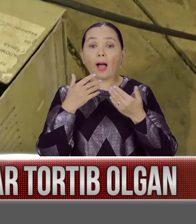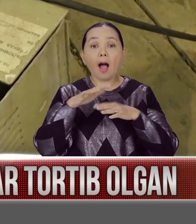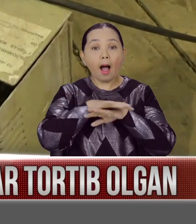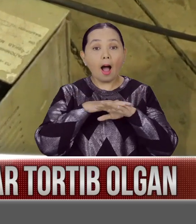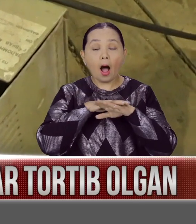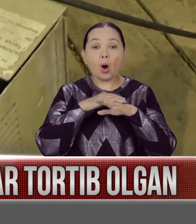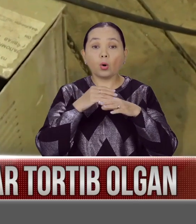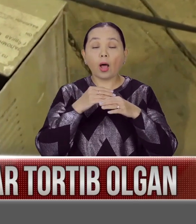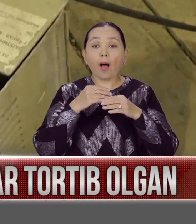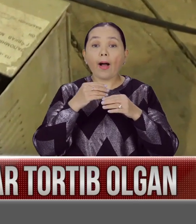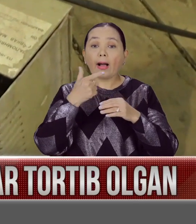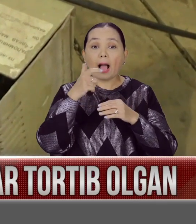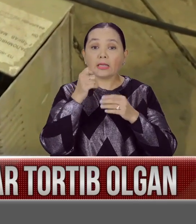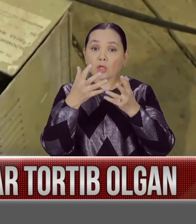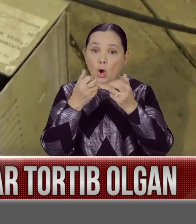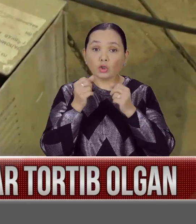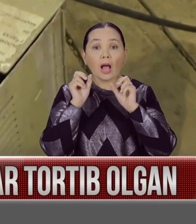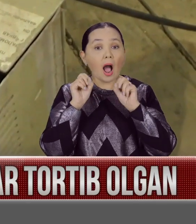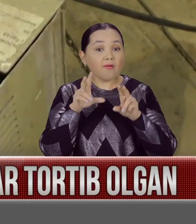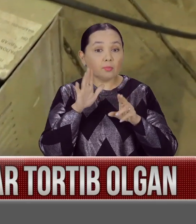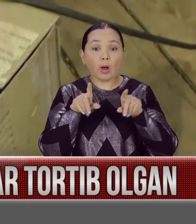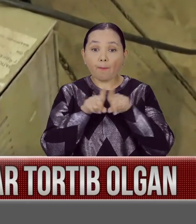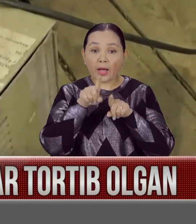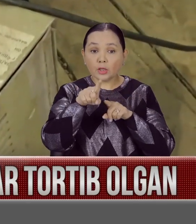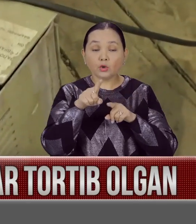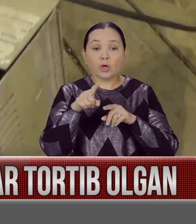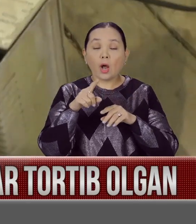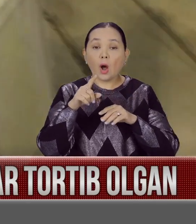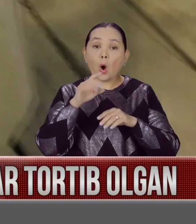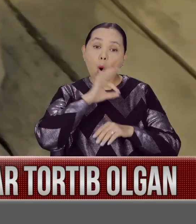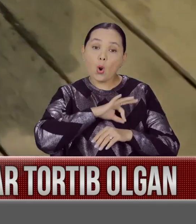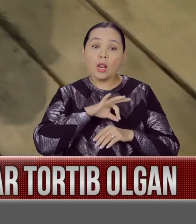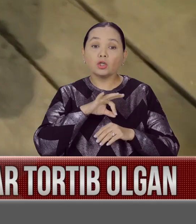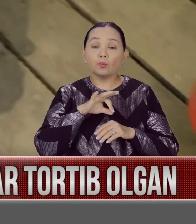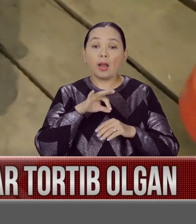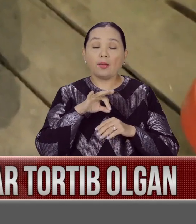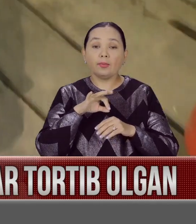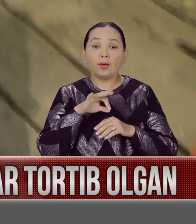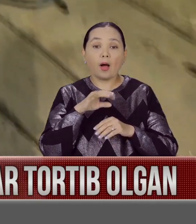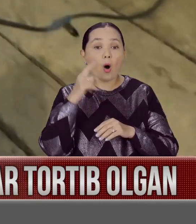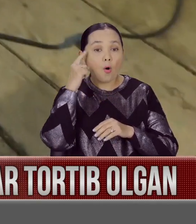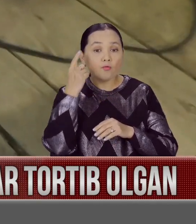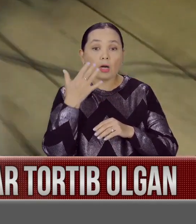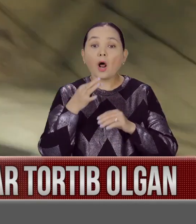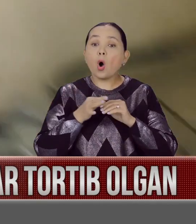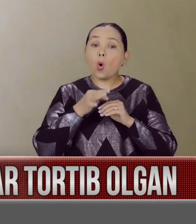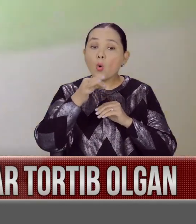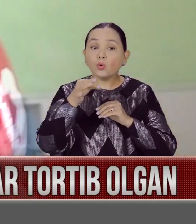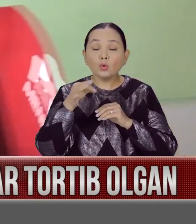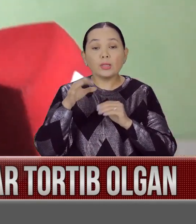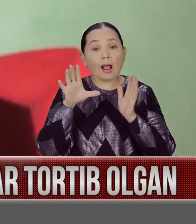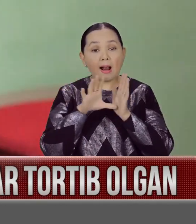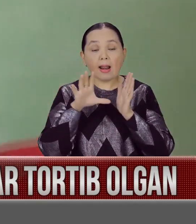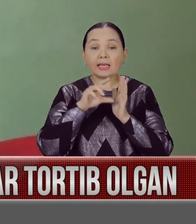olish uchun, yoqish uchun xavfli bo'lsa-da mana shu narsani qo'llash bilan ovora. Lekin hududda